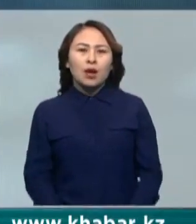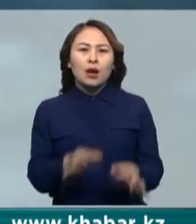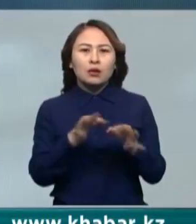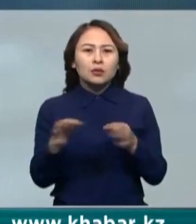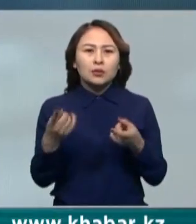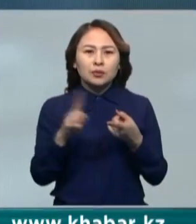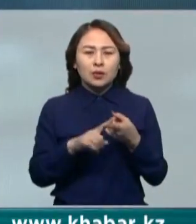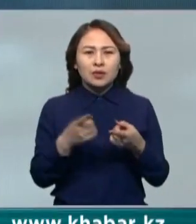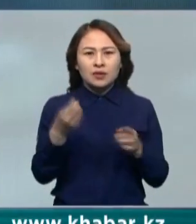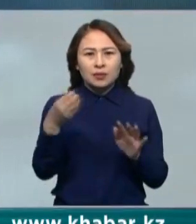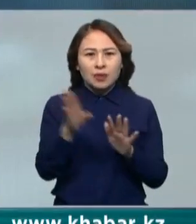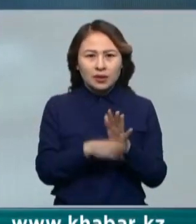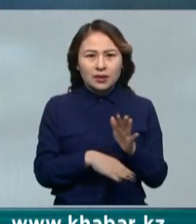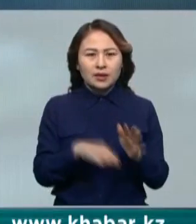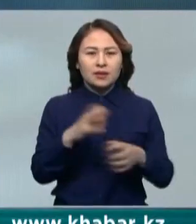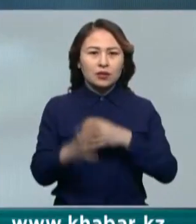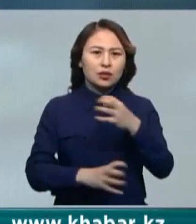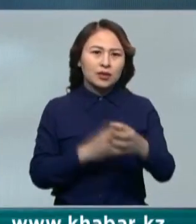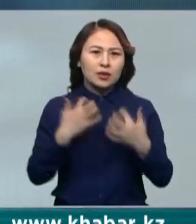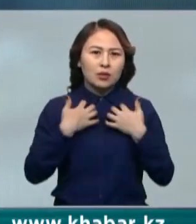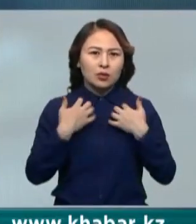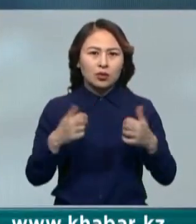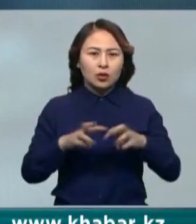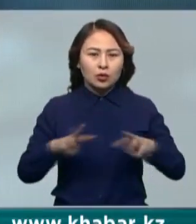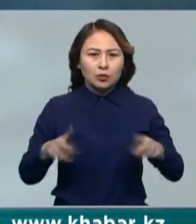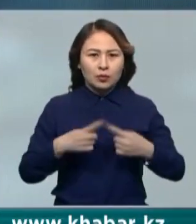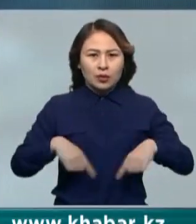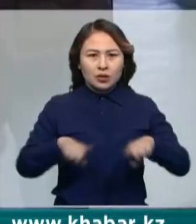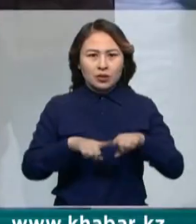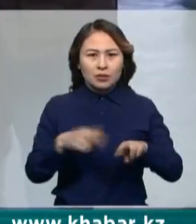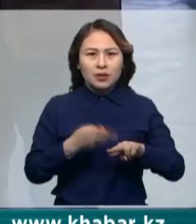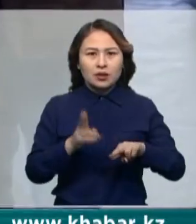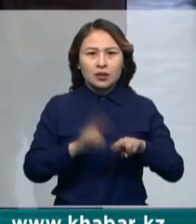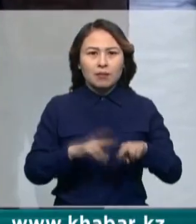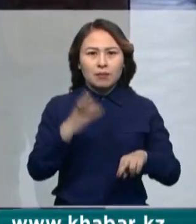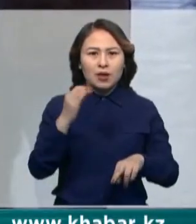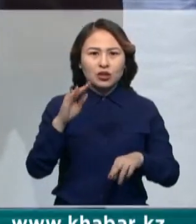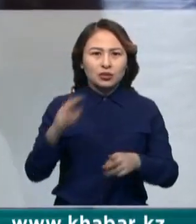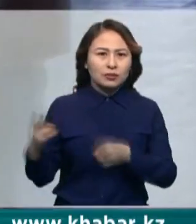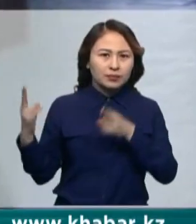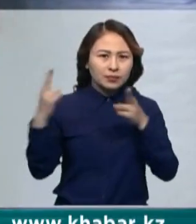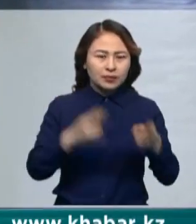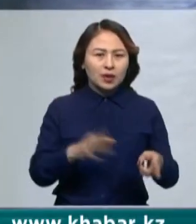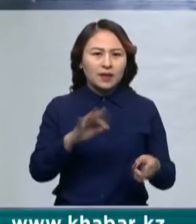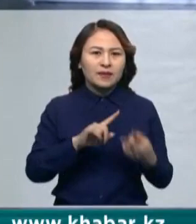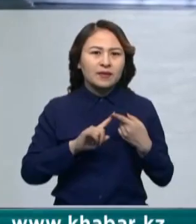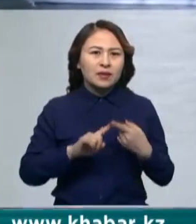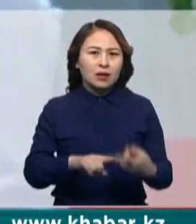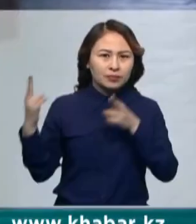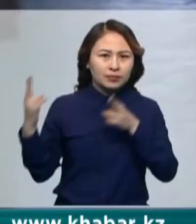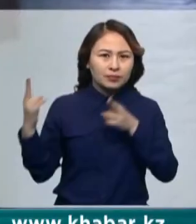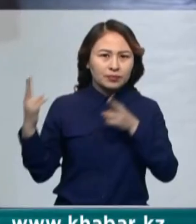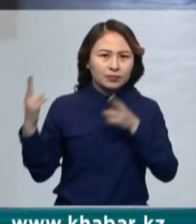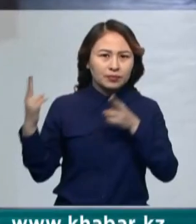Аймақтағы жағдайының ушығына байланысты кеше дүние жүзілік денсаулық сақтау ұйымының басшысы Бейжіңге келді. Аталмыш ұйым вирустың адамнан